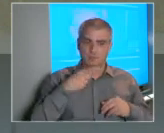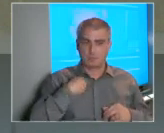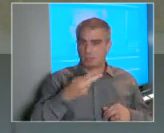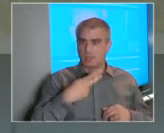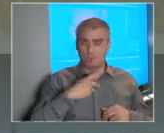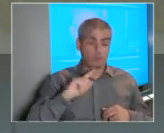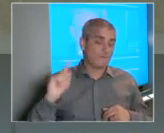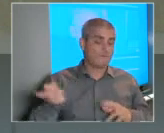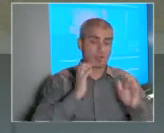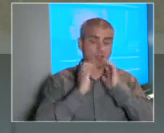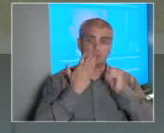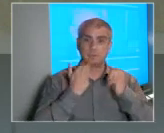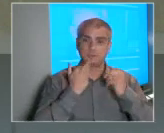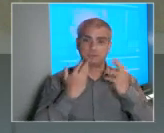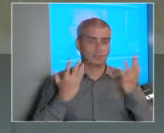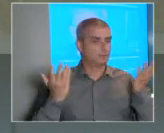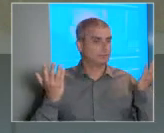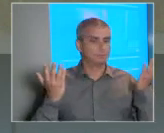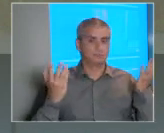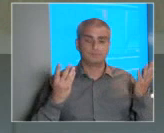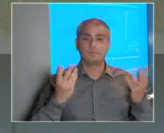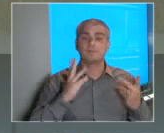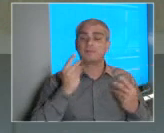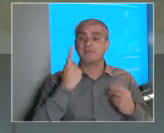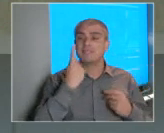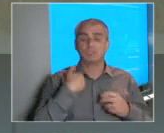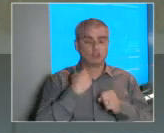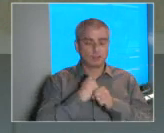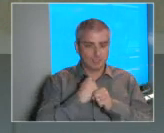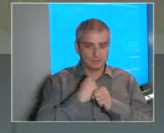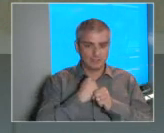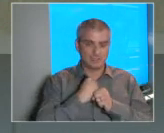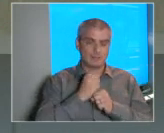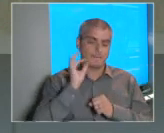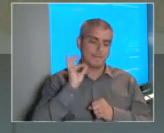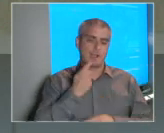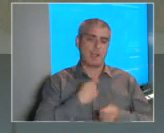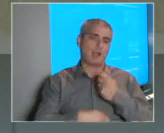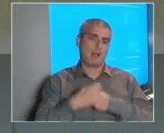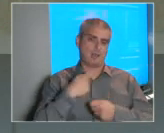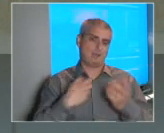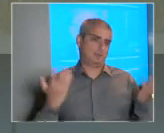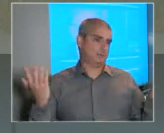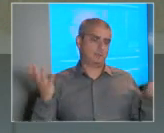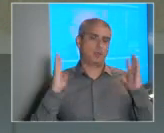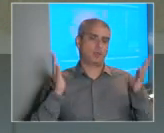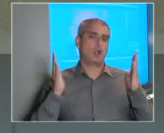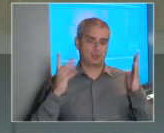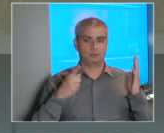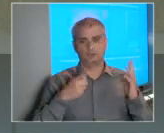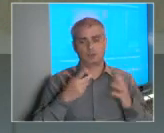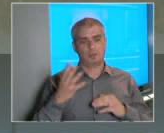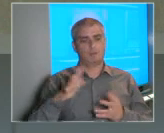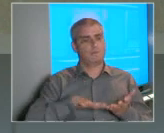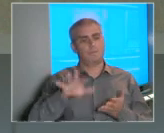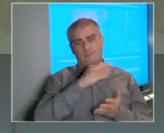ואני וכל התקשורת הישראלית, הדבר היחיד שנעסוק בו, יהיה המכה הכלכלית האנושה שהפריפריה עומדת